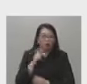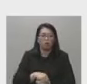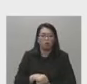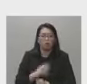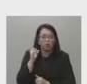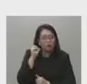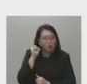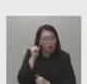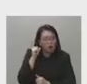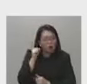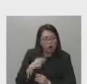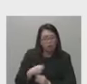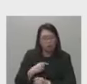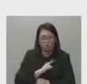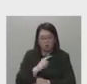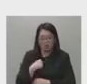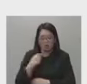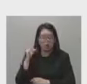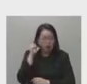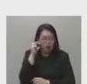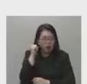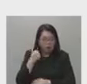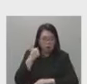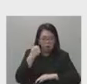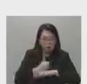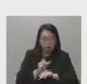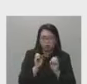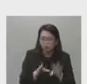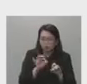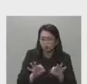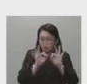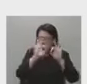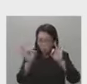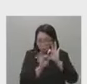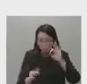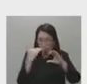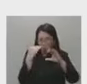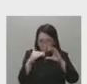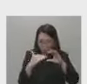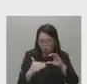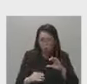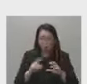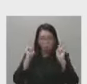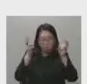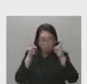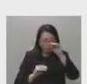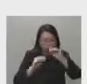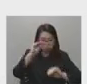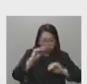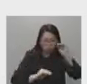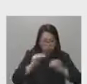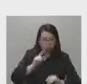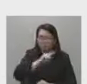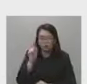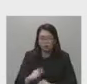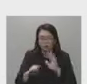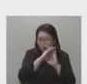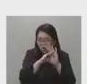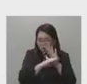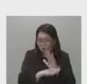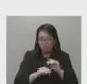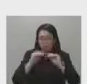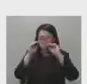น่วยเหนือมอบให้ในแต่ละวันมีการสอนให้โพสต์นะครับว่าไม่ต้องเรียงลำดับหัวข้อตามภารกิจที่มอบให้เพื่อป้